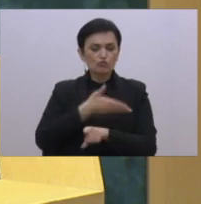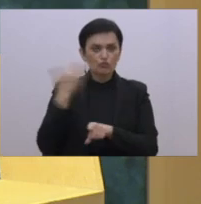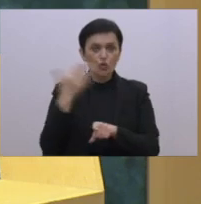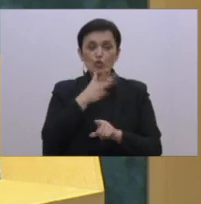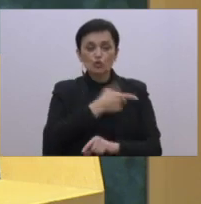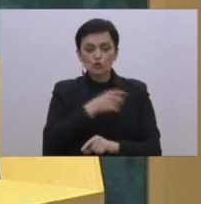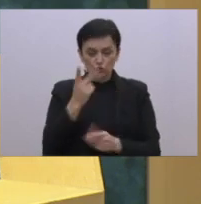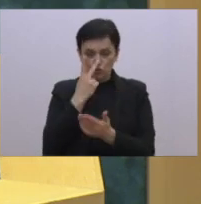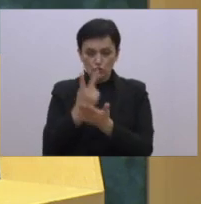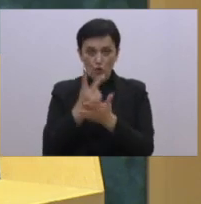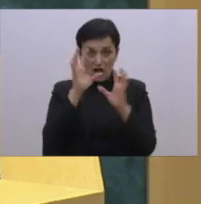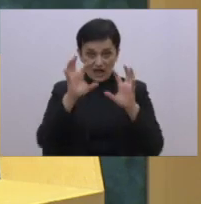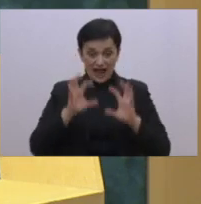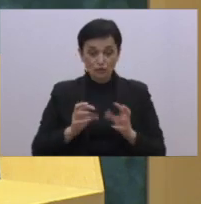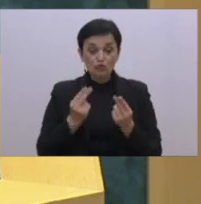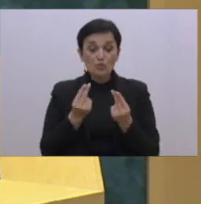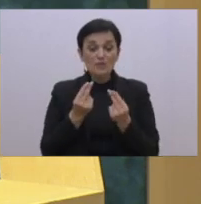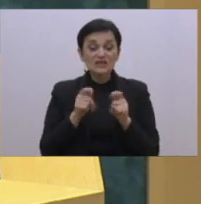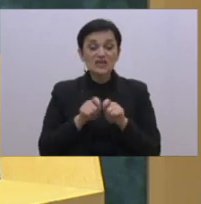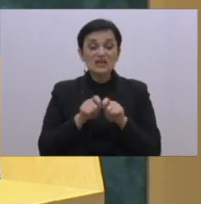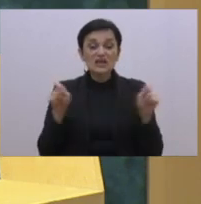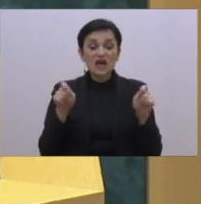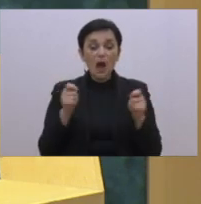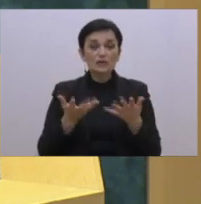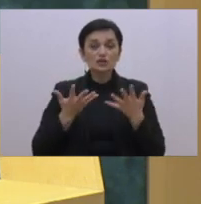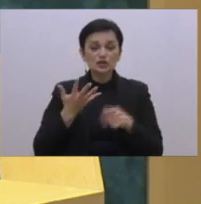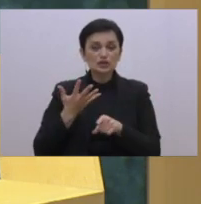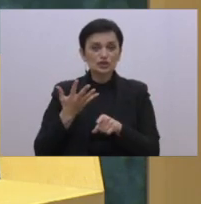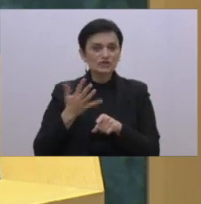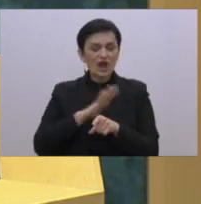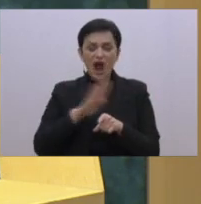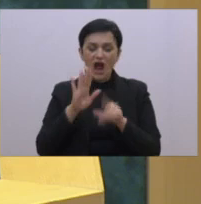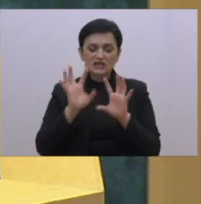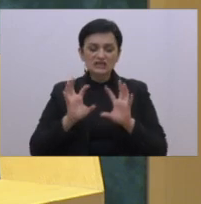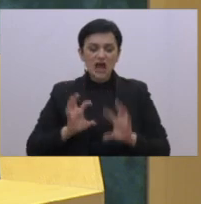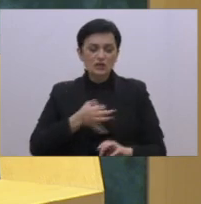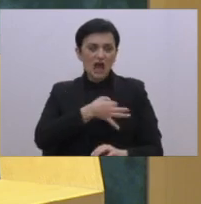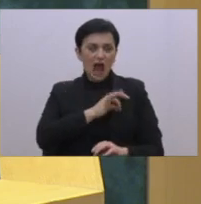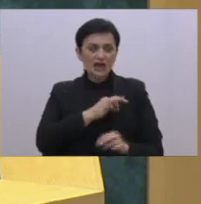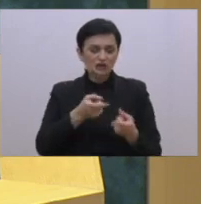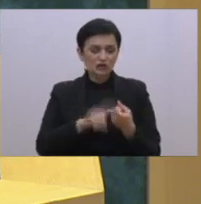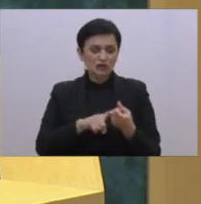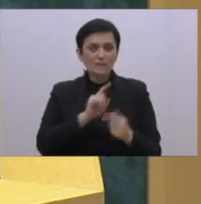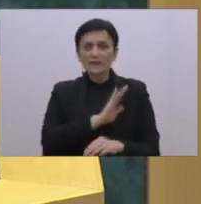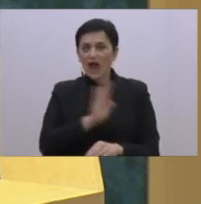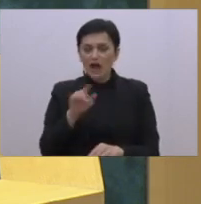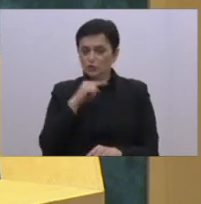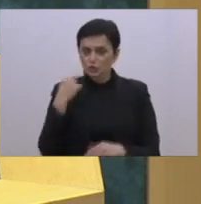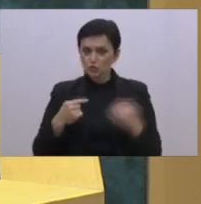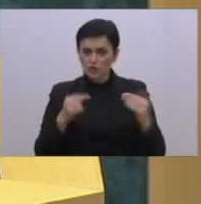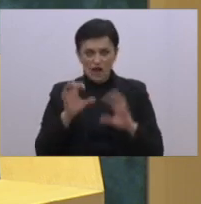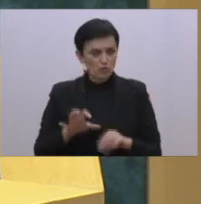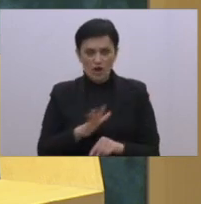დაანახა, რომ კანონი ფინანსების გამჭვირვალების შესახებ არანაირად არ იყო არც კანონი აგენტების შესახებ და არც რუსული